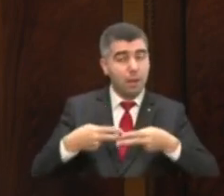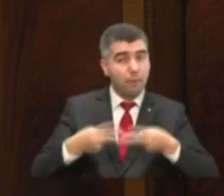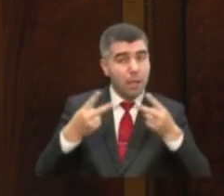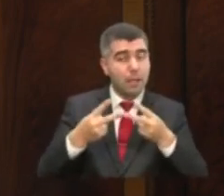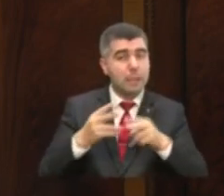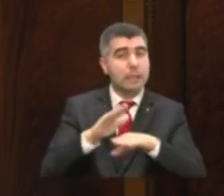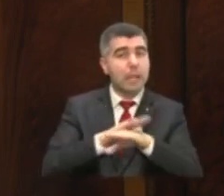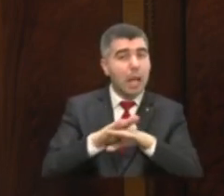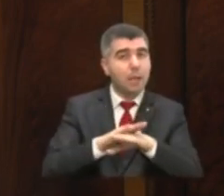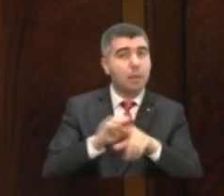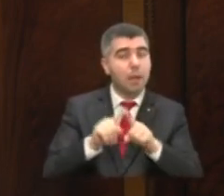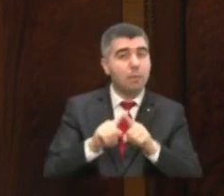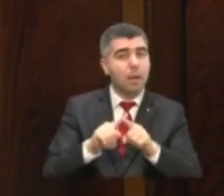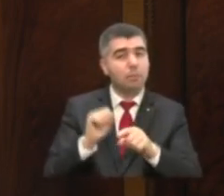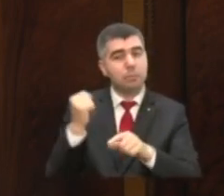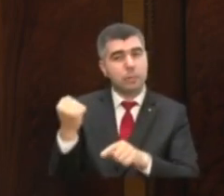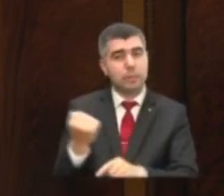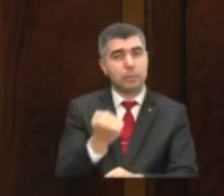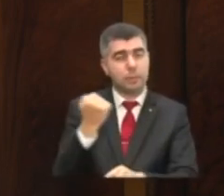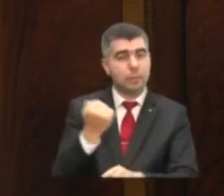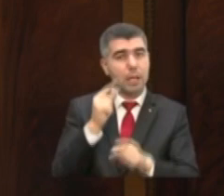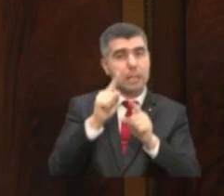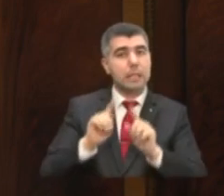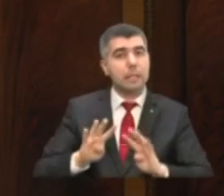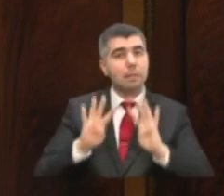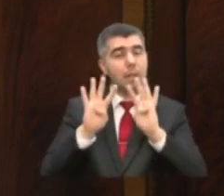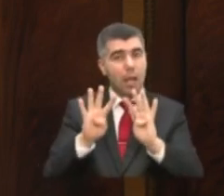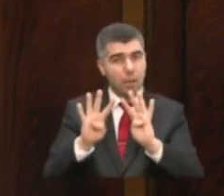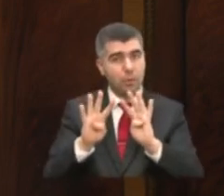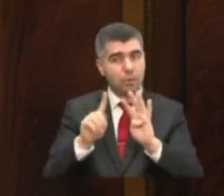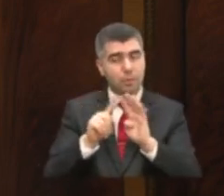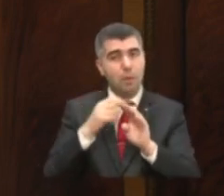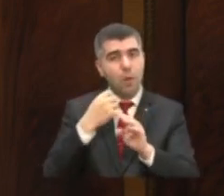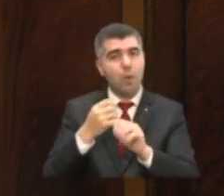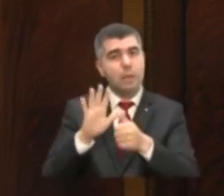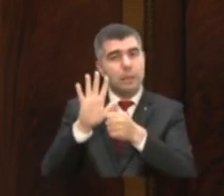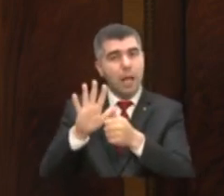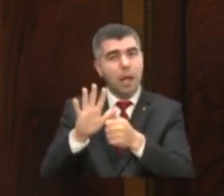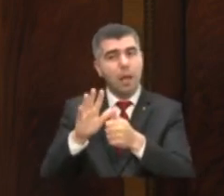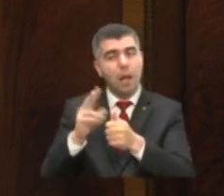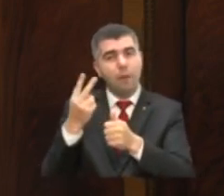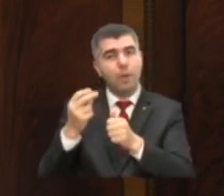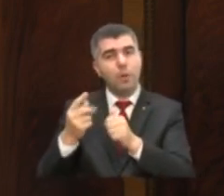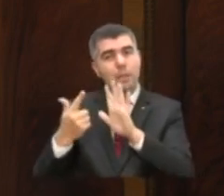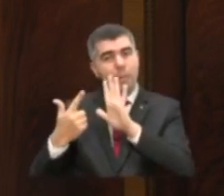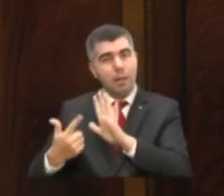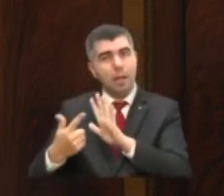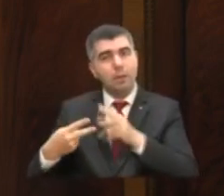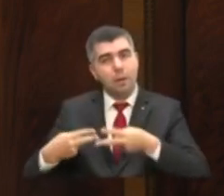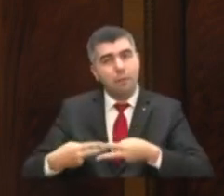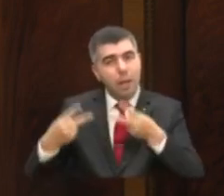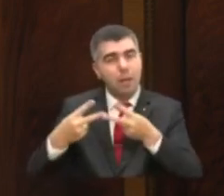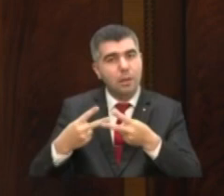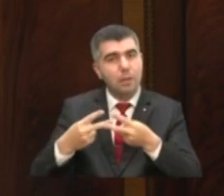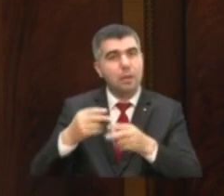مندمجة فيها هذا 18 يناير 2018 لما صدر ونشر القانون ديال المجلس الاستشاري للشباب